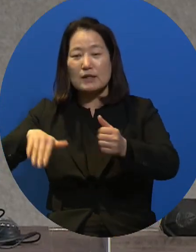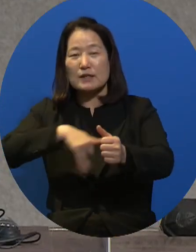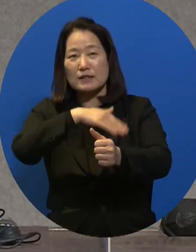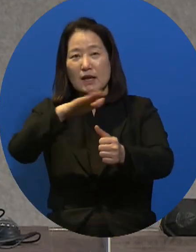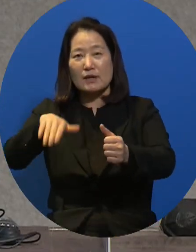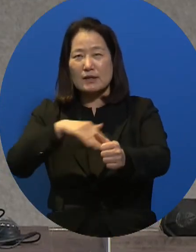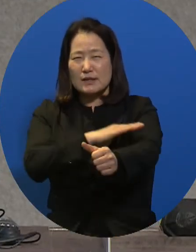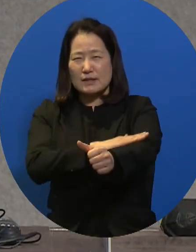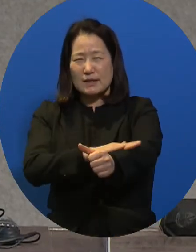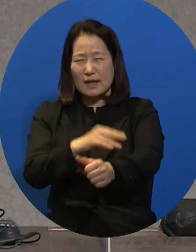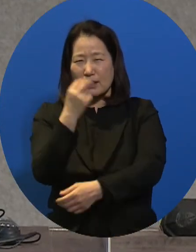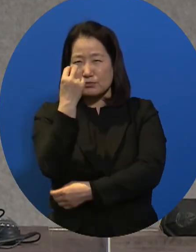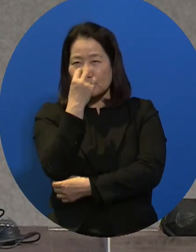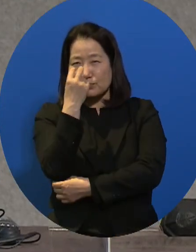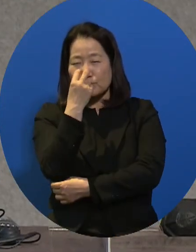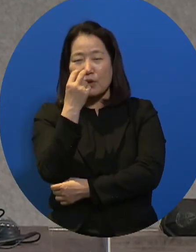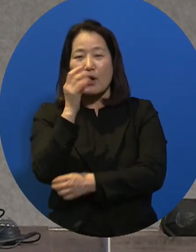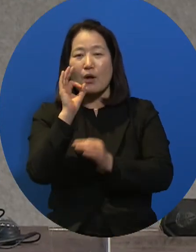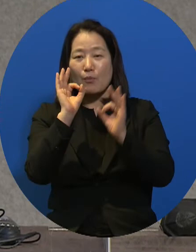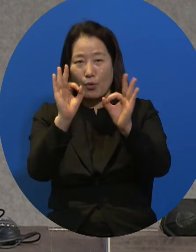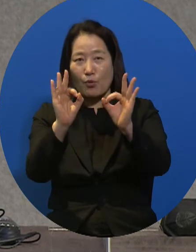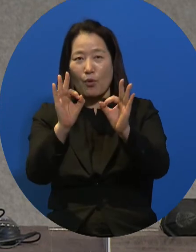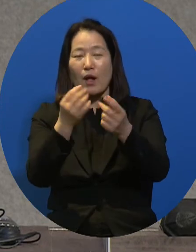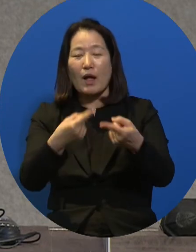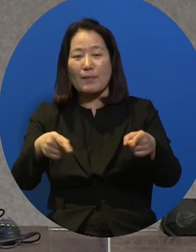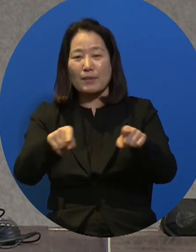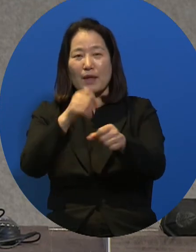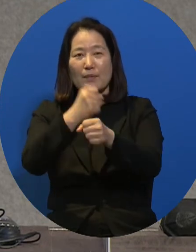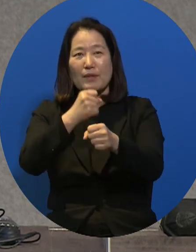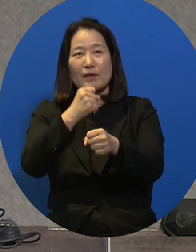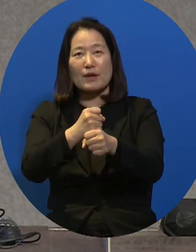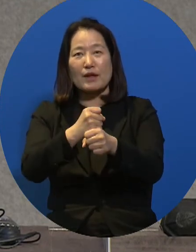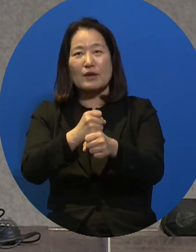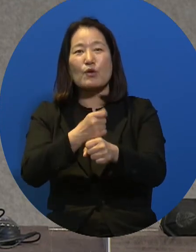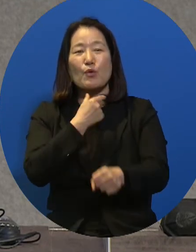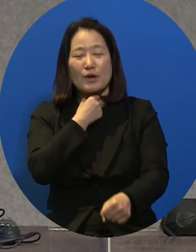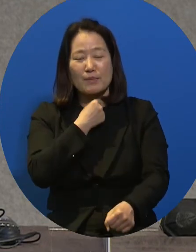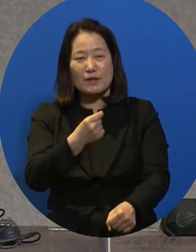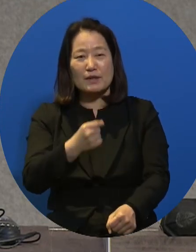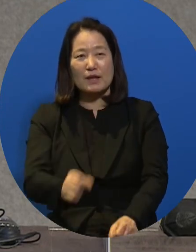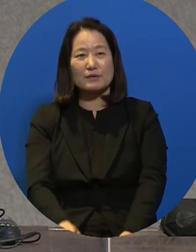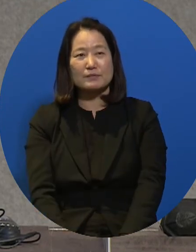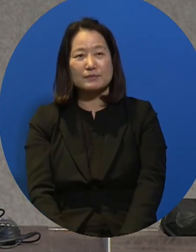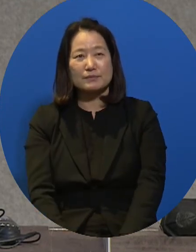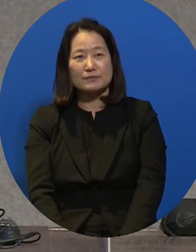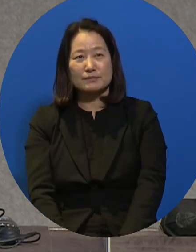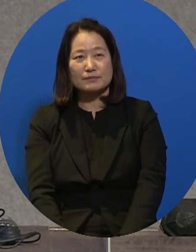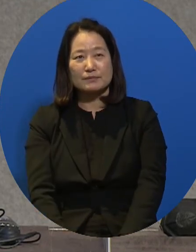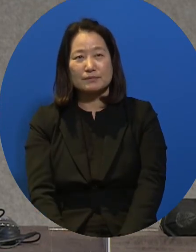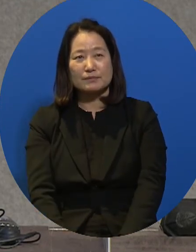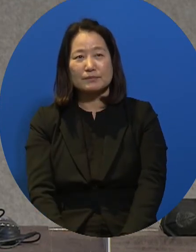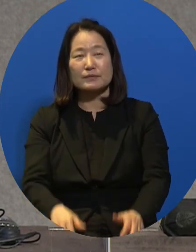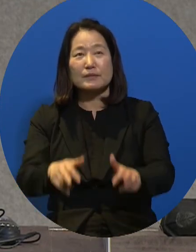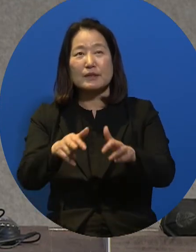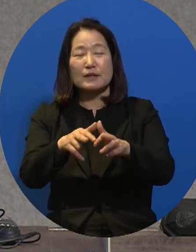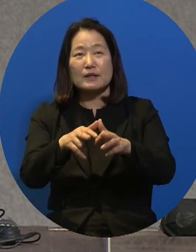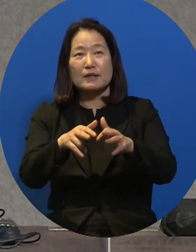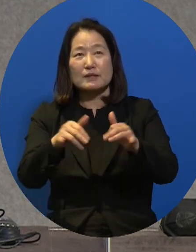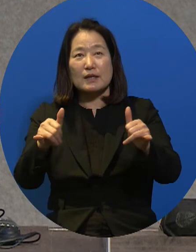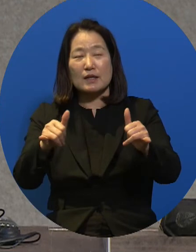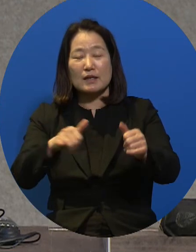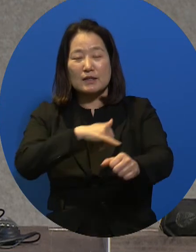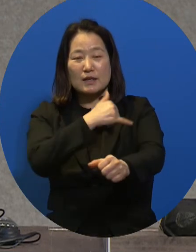잘 지켜보시면서 함께 만들어 나가기를 바랍니다. 장애인의 인권을 지켜내는 실효성